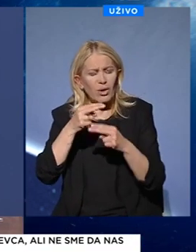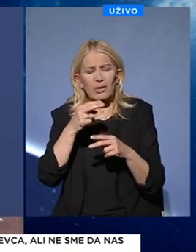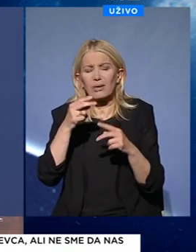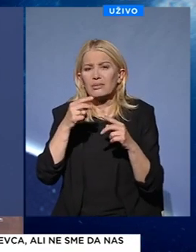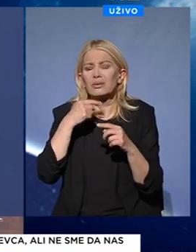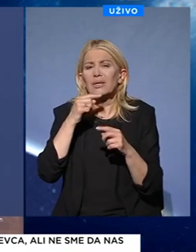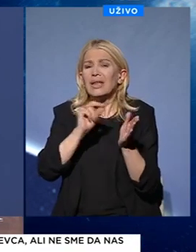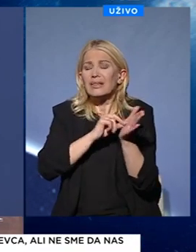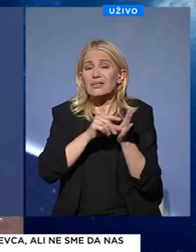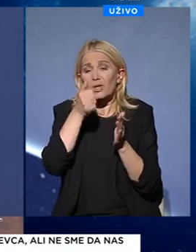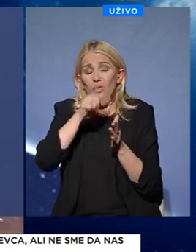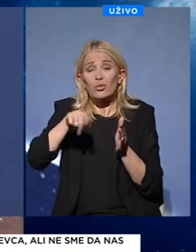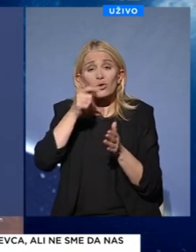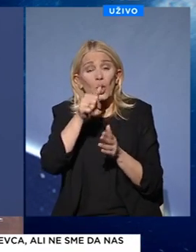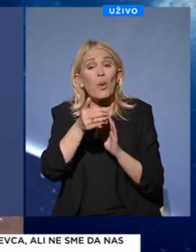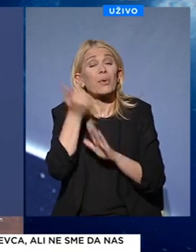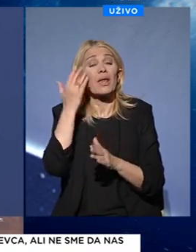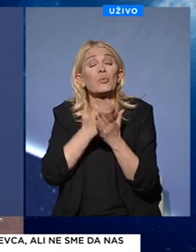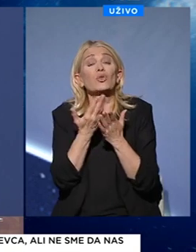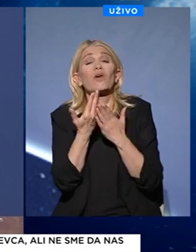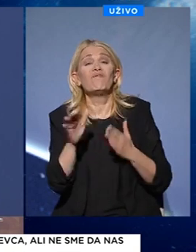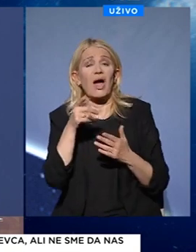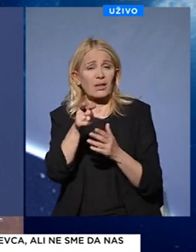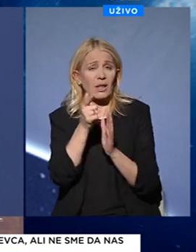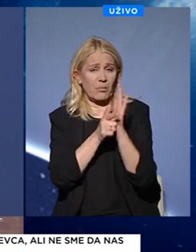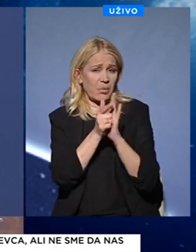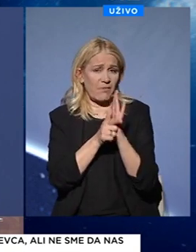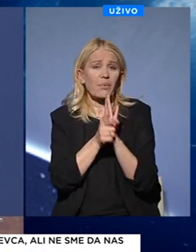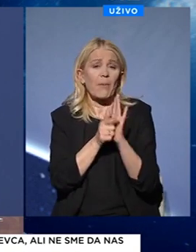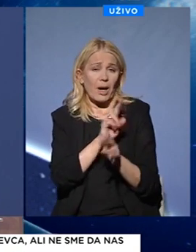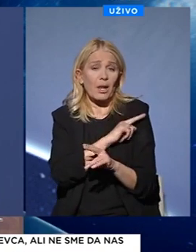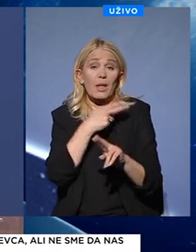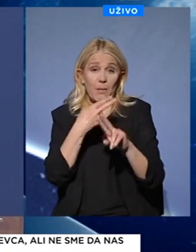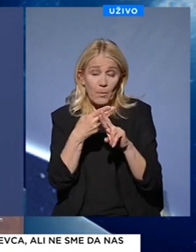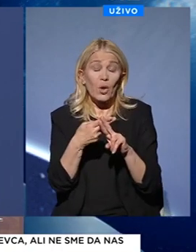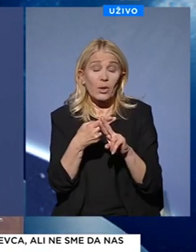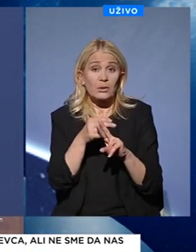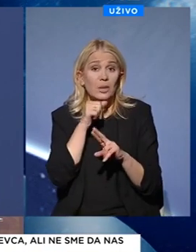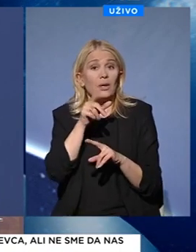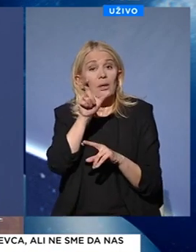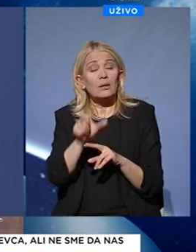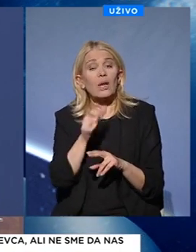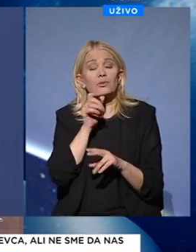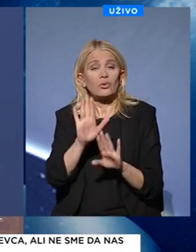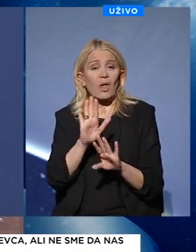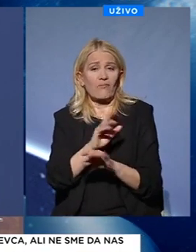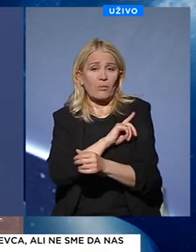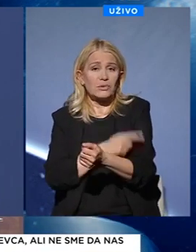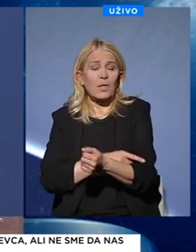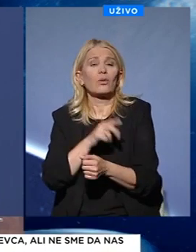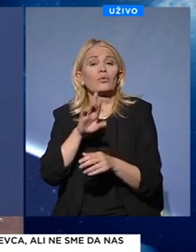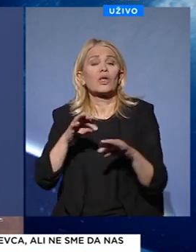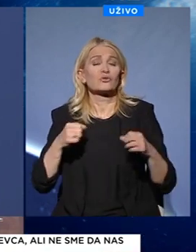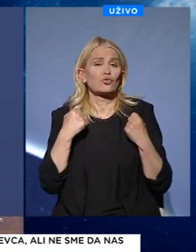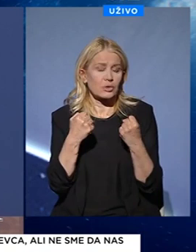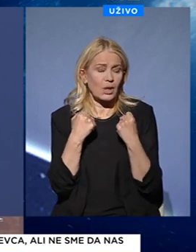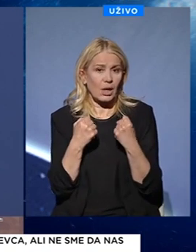budu što pre van tih privremenih bolnica i da su oni u takvom stanju da su zdravi.